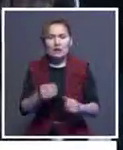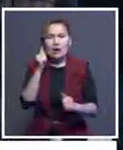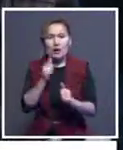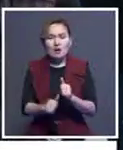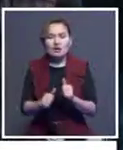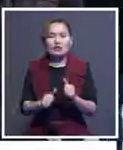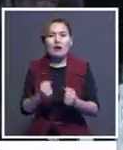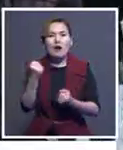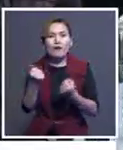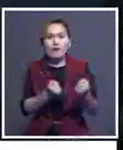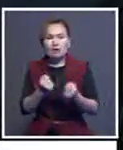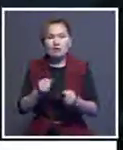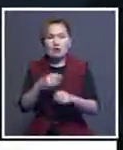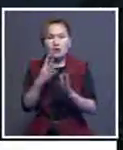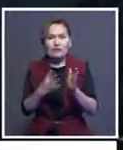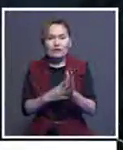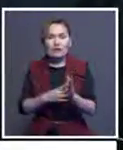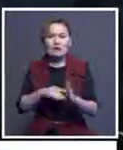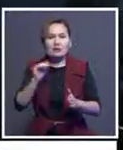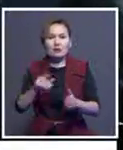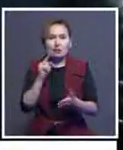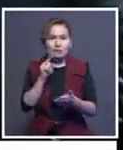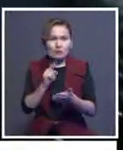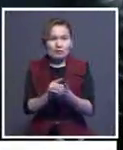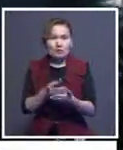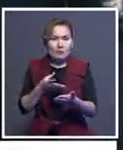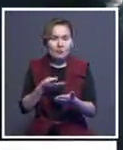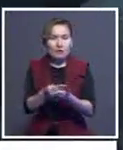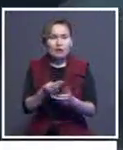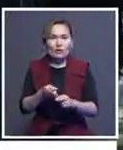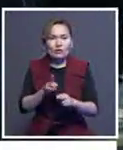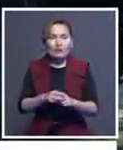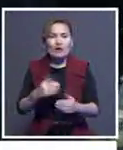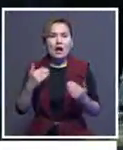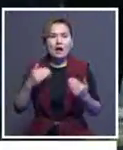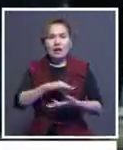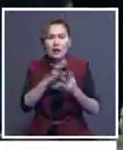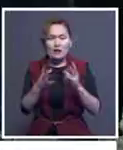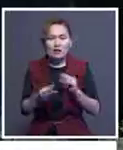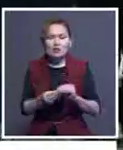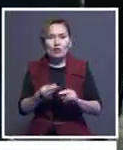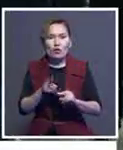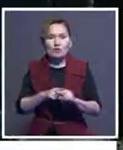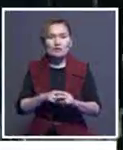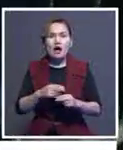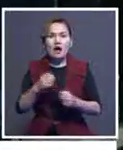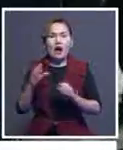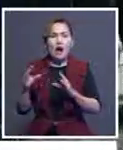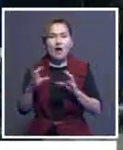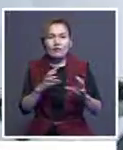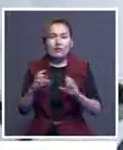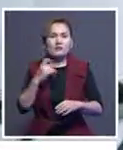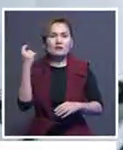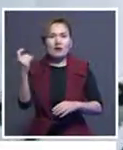мұндай межені орындау қиын дейді көпшілік. Межелі соманы жинай алмағандарға қалған ақша қарыз ретінде жазылған. Жүргізушілер